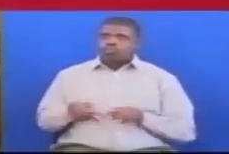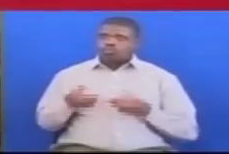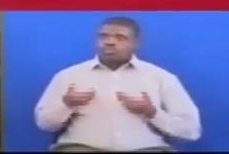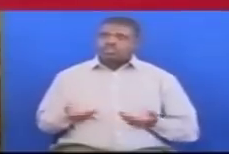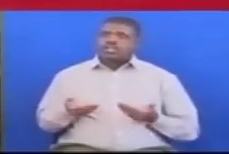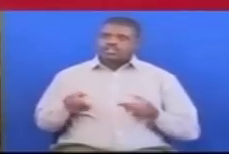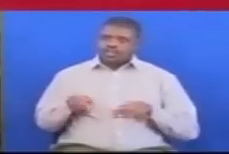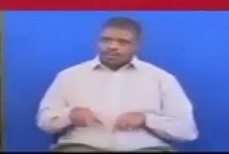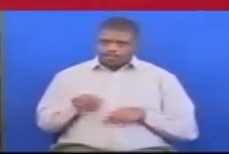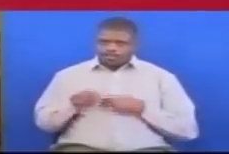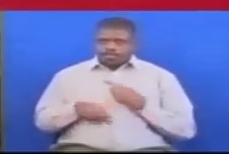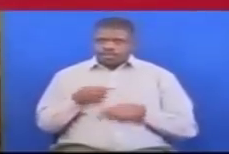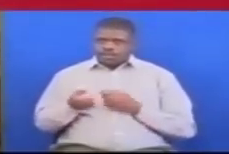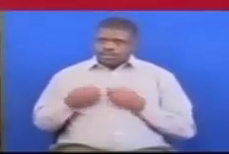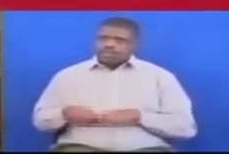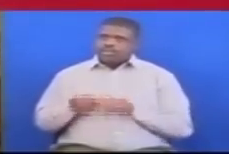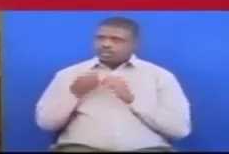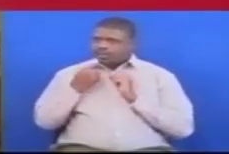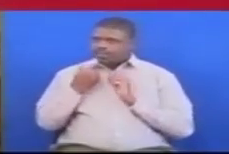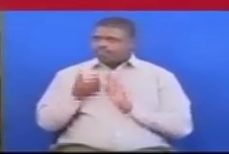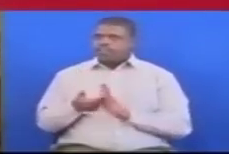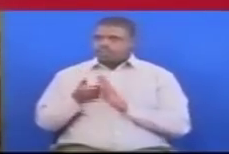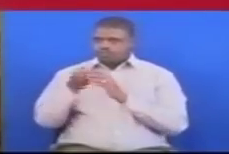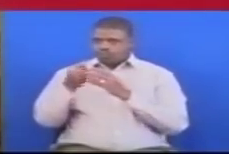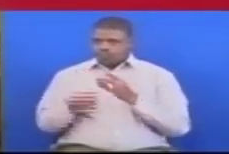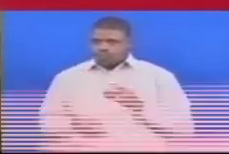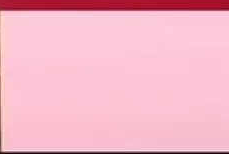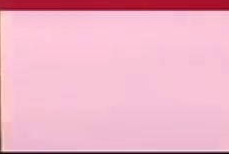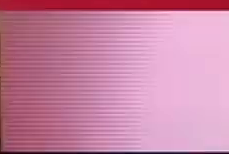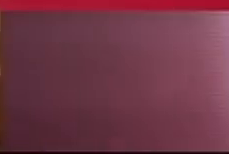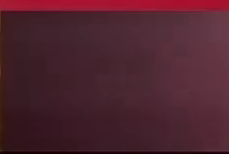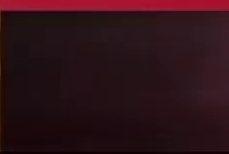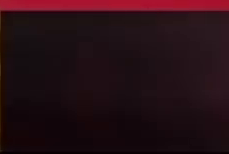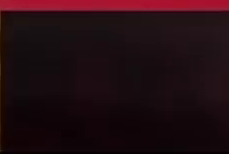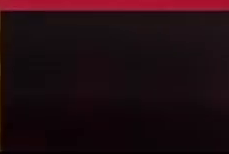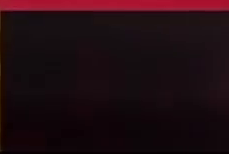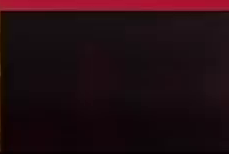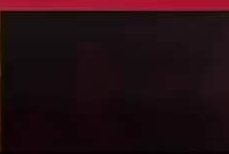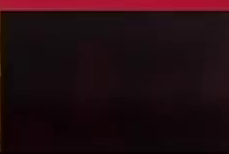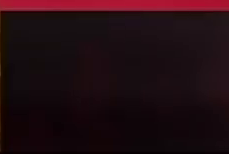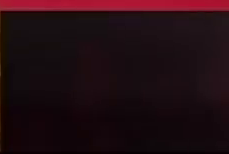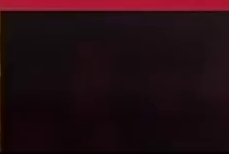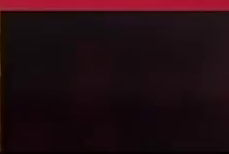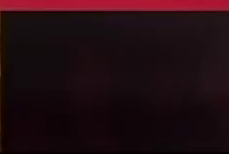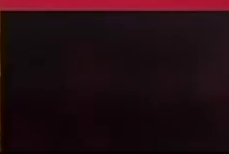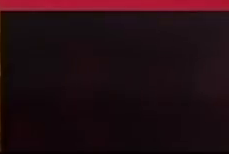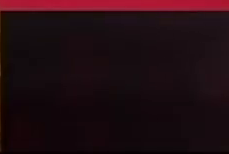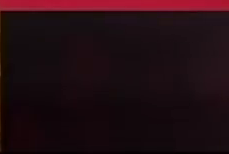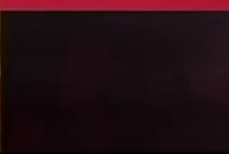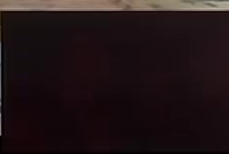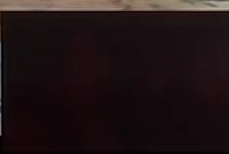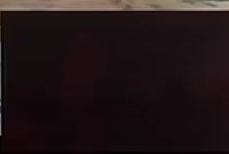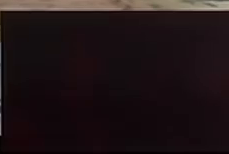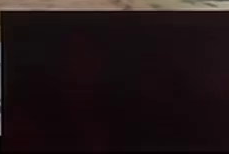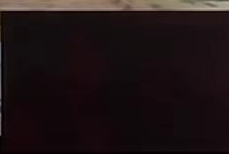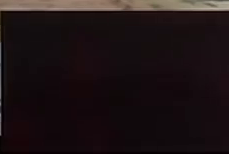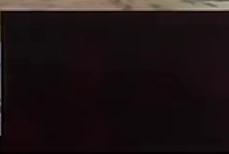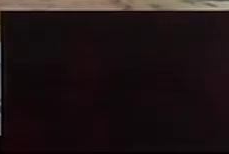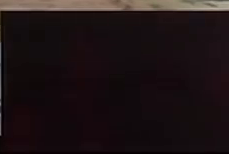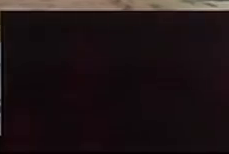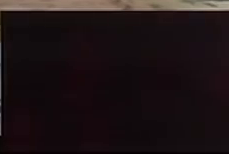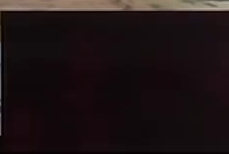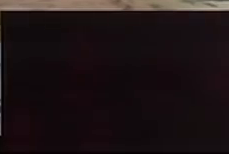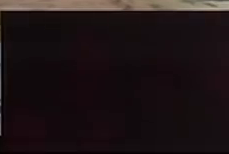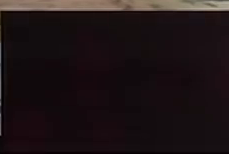sasa. Miradi inayotekelezwa ni kama ifuatavyo: kwanza, ujenzi wa miradi ya maji katika mji mpya wa serikali. Mheshimiwa